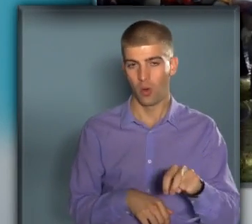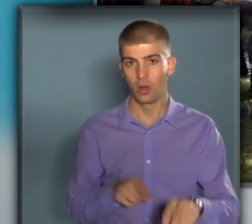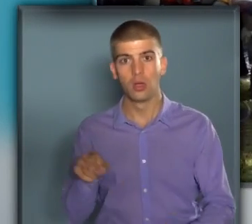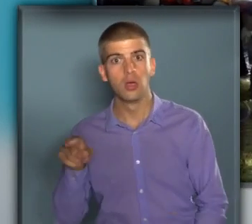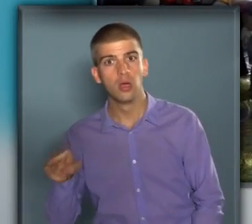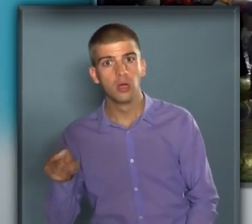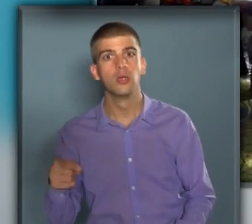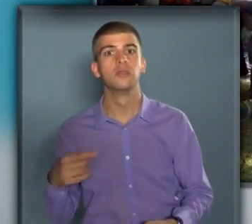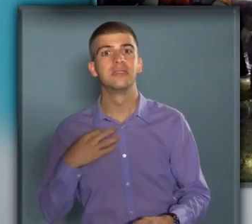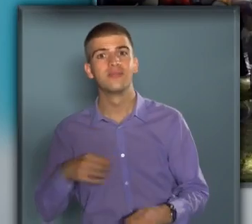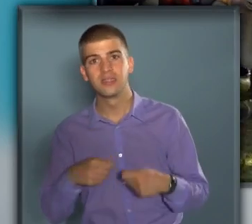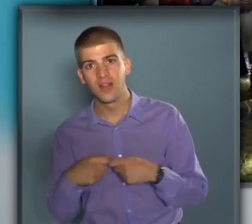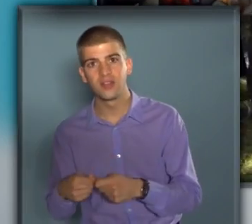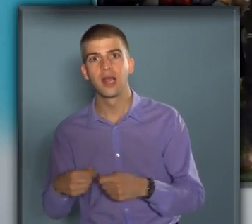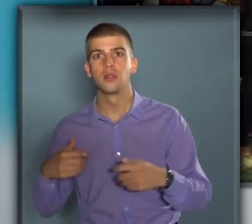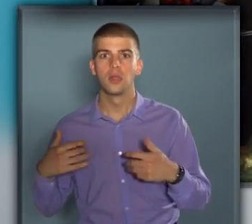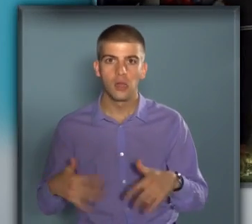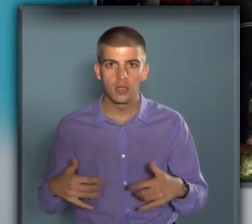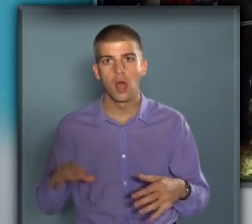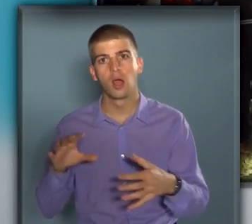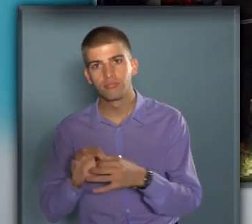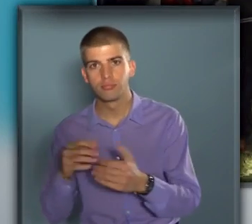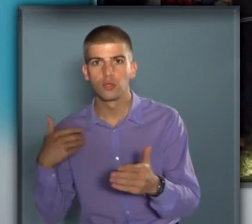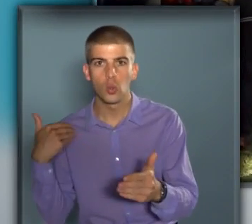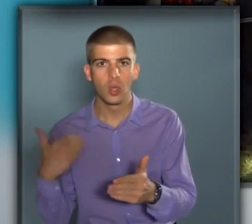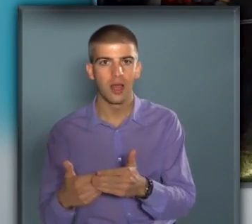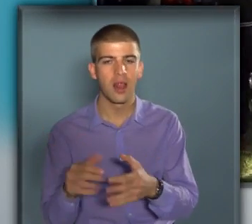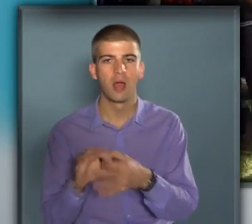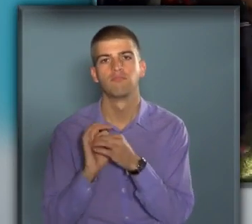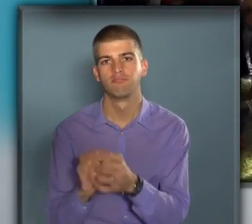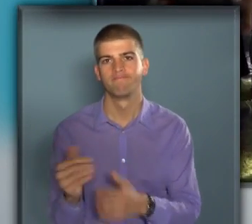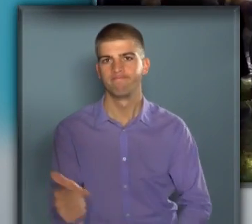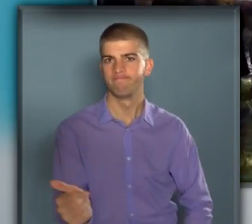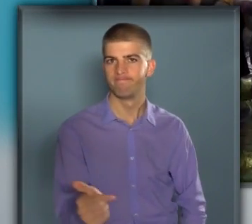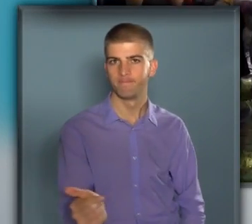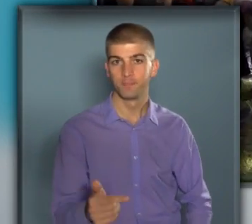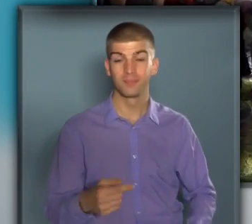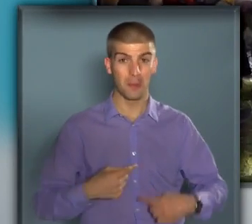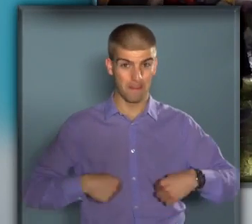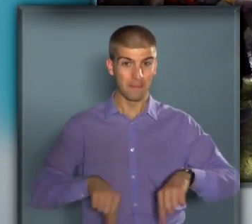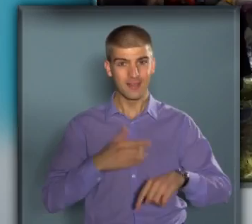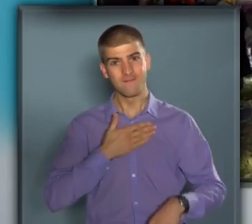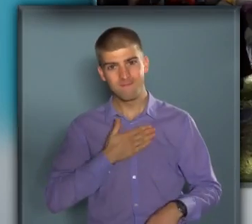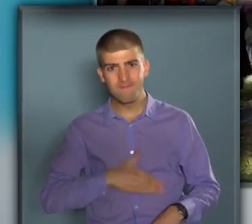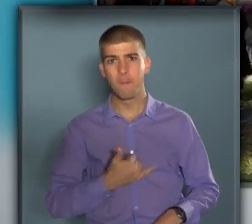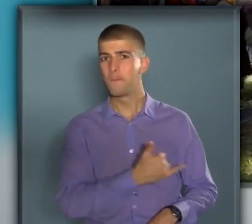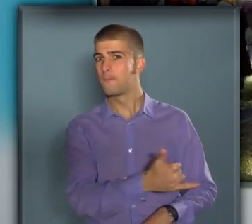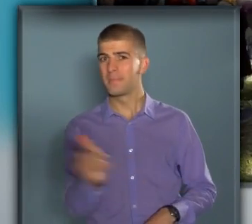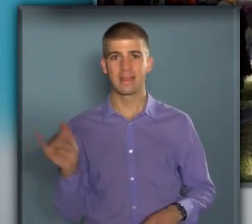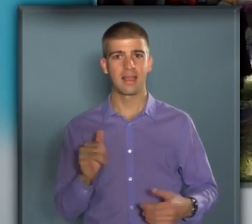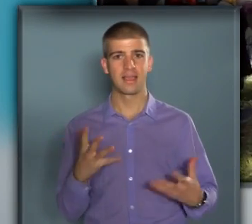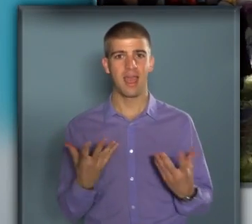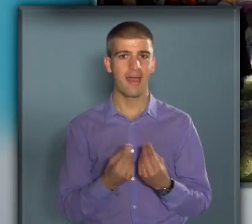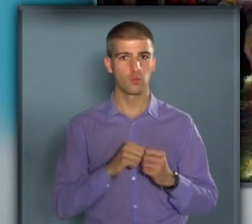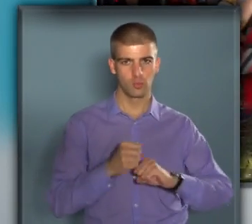távolságot tartó, és ezért nekünk az a feladatunk és kötelességünk, hogy mindenkivel együttműködjünk,